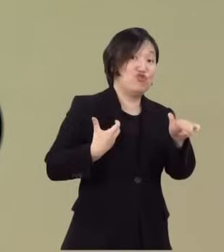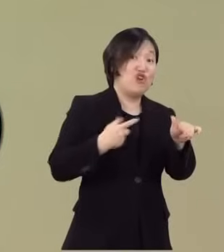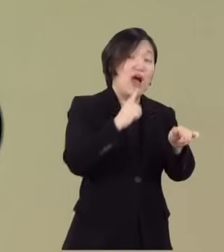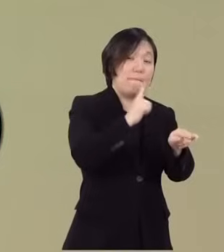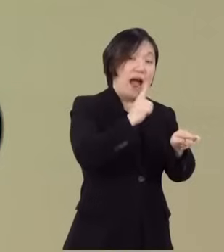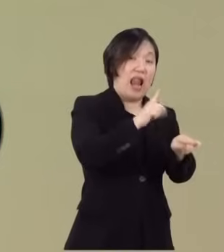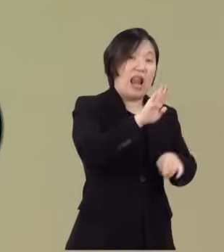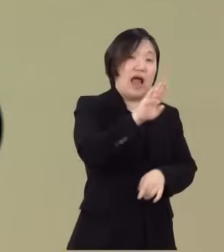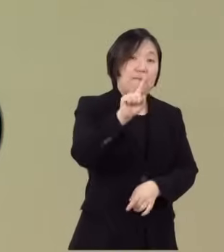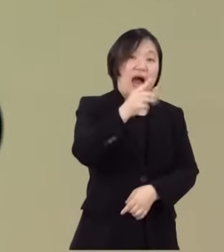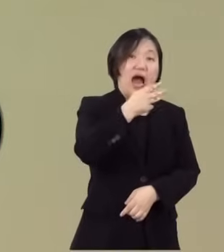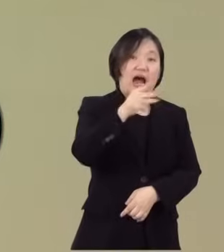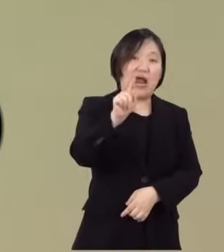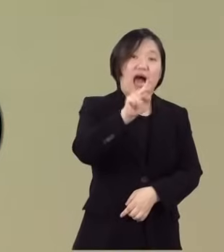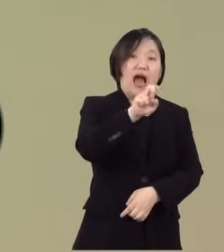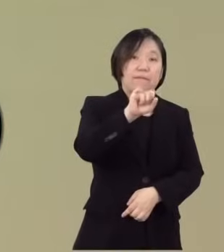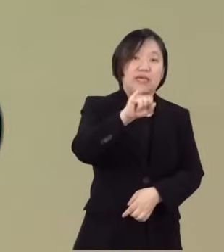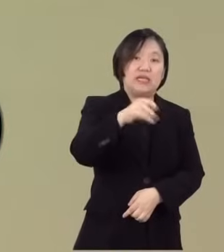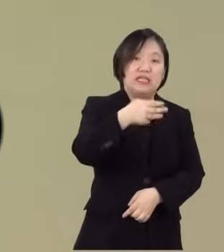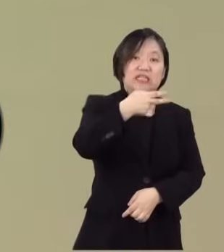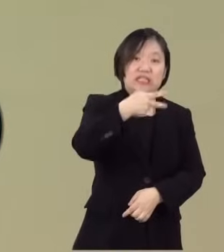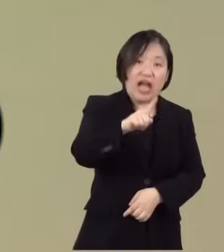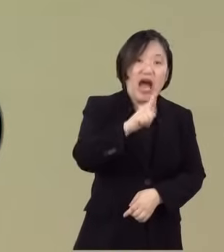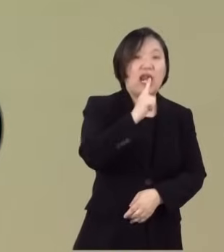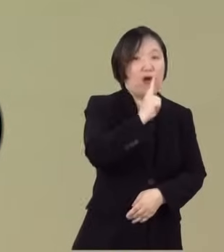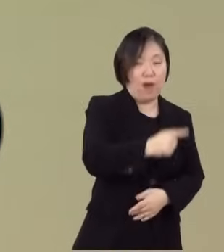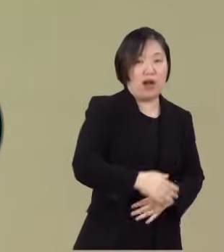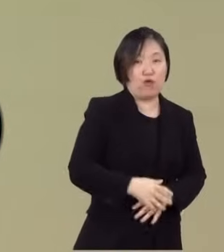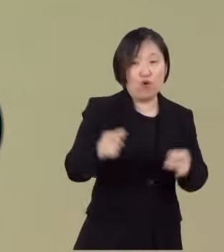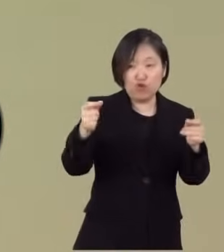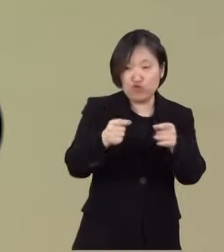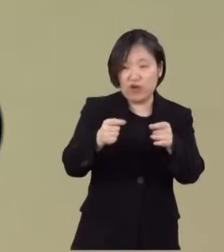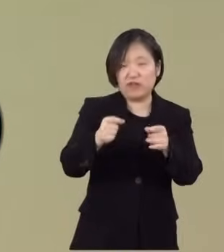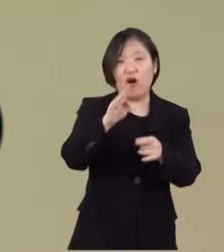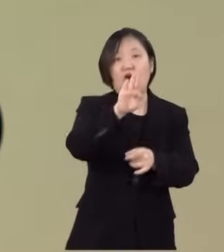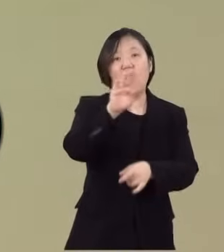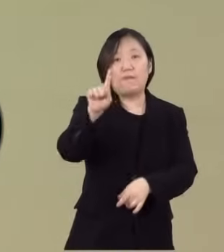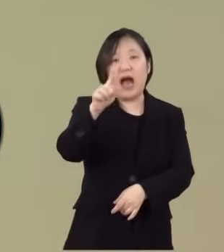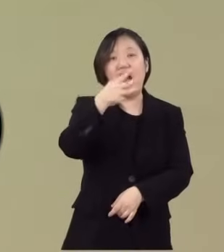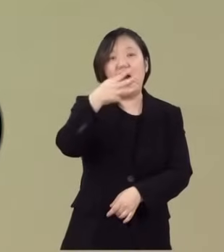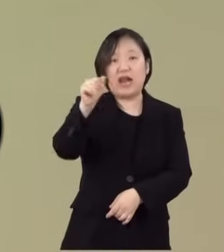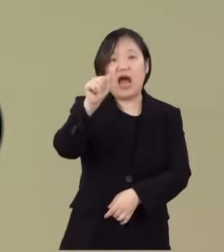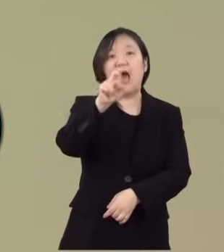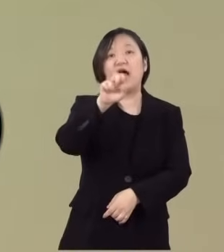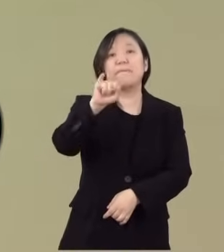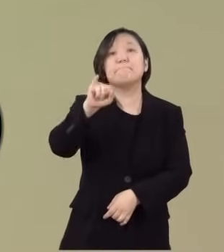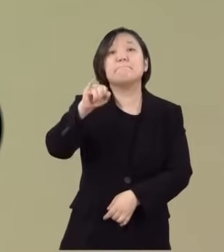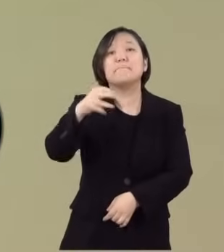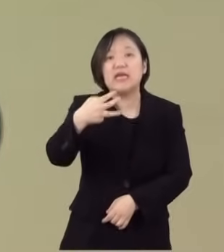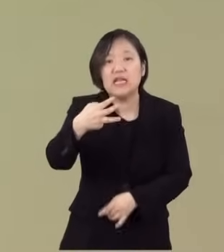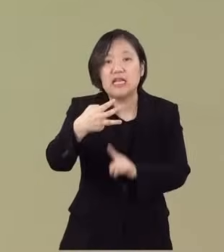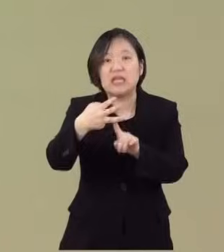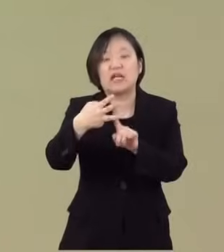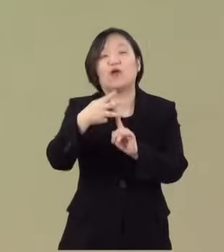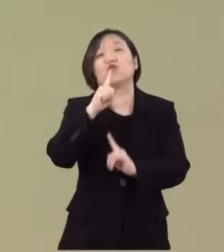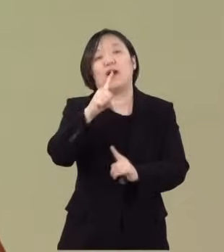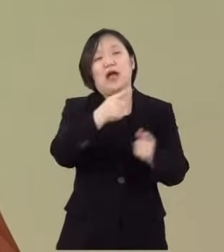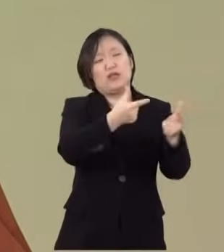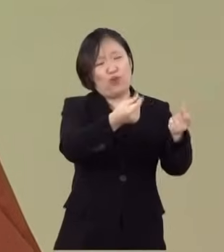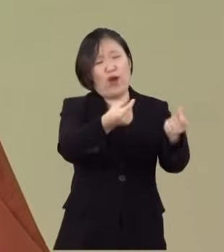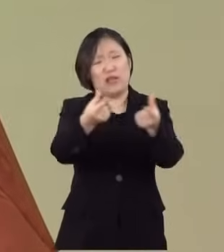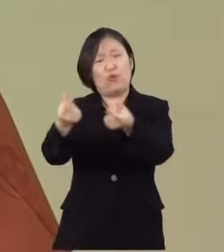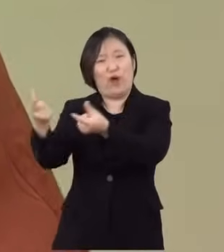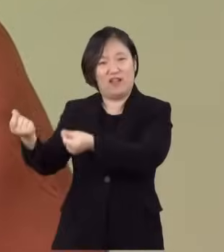바라밀다 하고 바라밀다 그냥 줄여서 바라밀이라고 부르게 됩니다